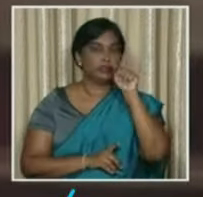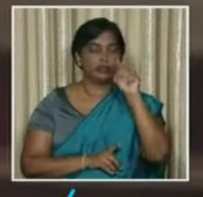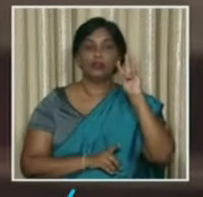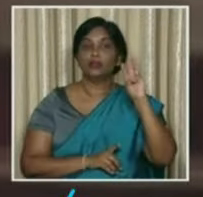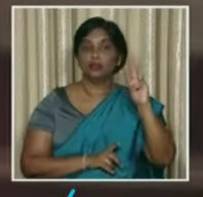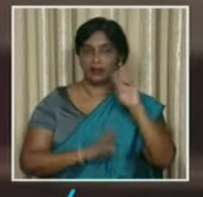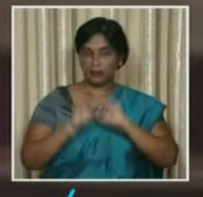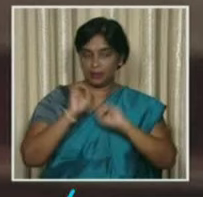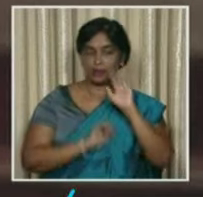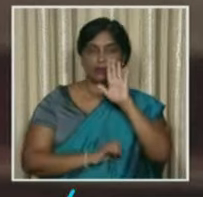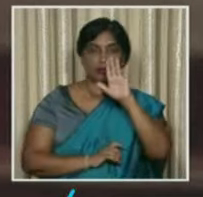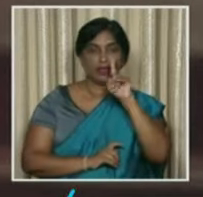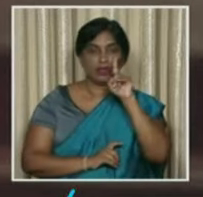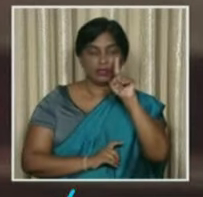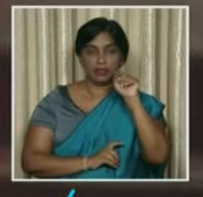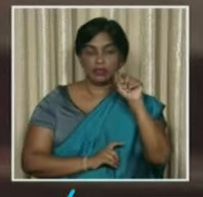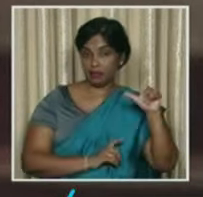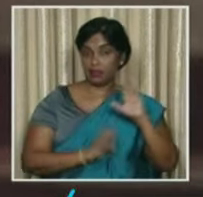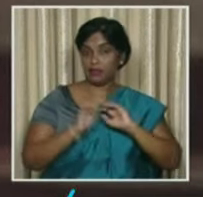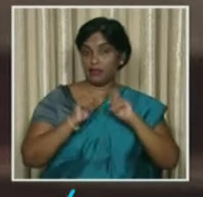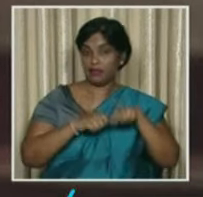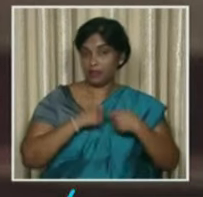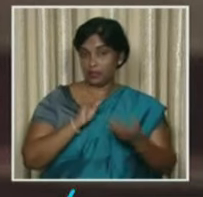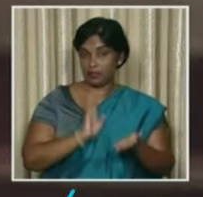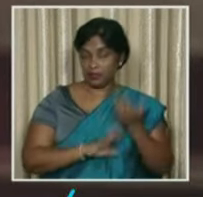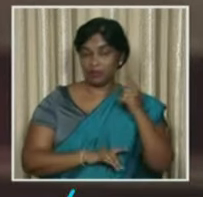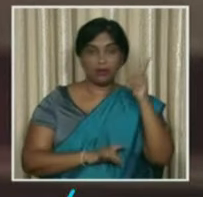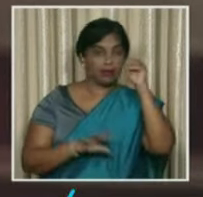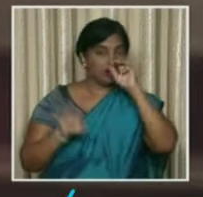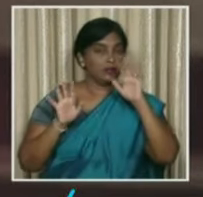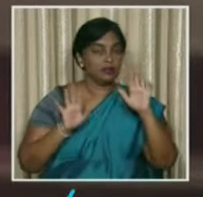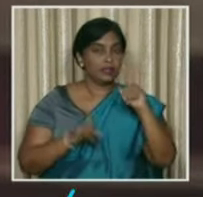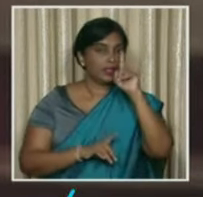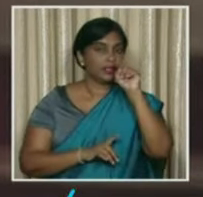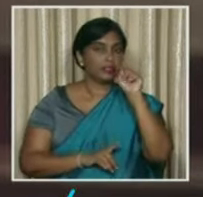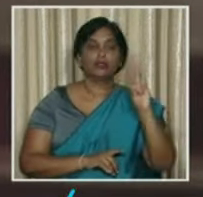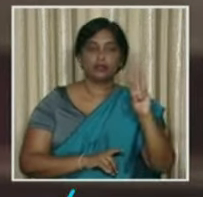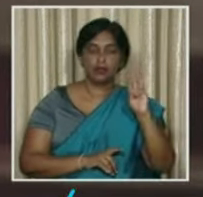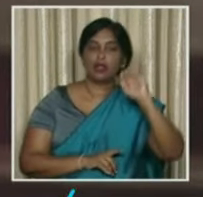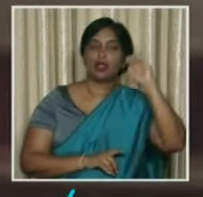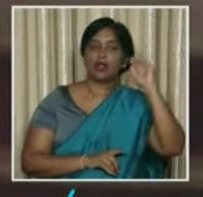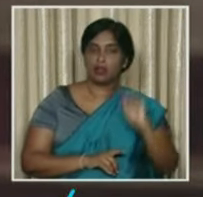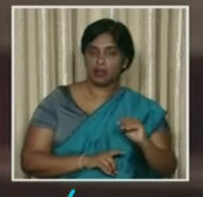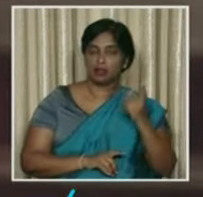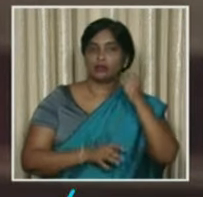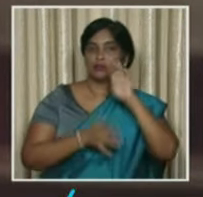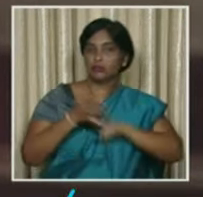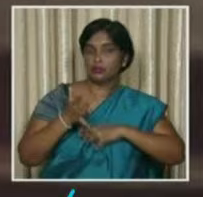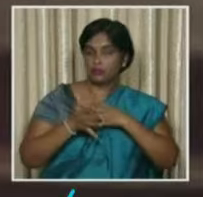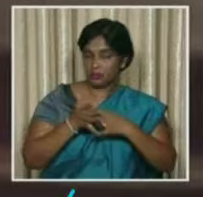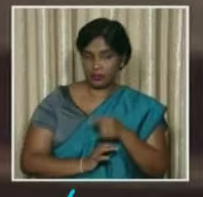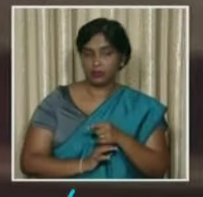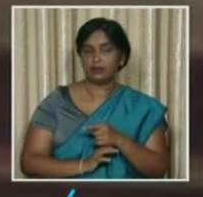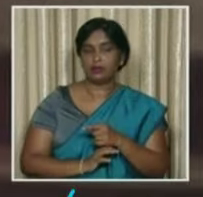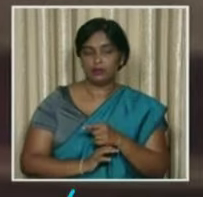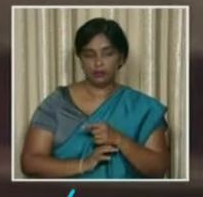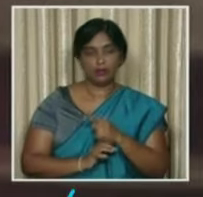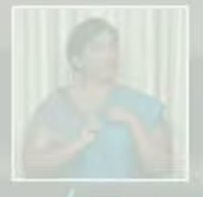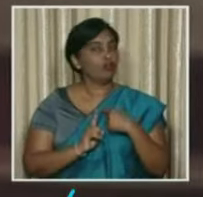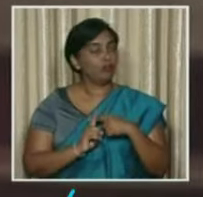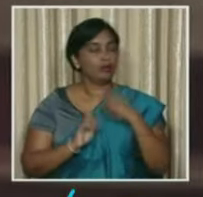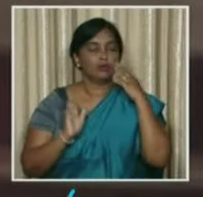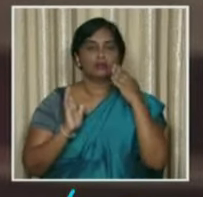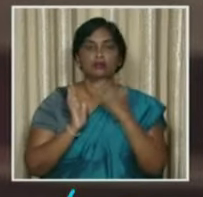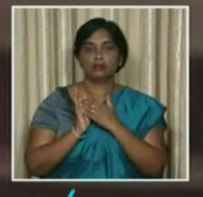3500යි. 51.7ක් වන උද්දමන වේගය මේ මාස 9ක් තුල 1.3කට අඩු වෙන්න මේ අයවැය ලේඛනයේ තියෙන සුවිශේෂී ධනාත්මක